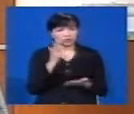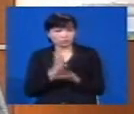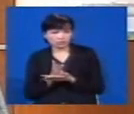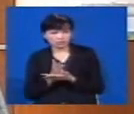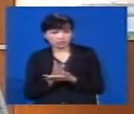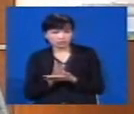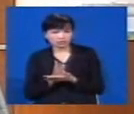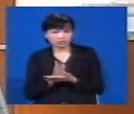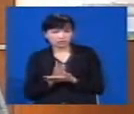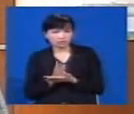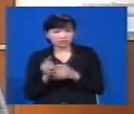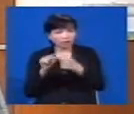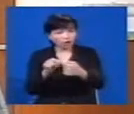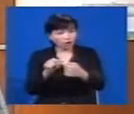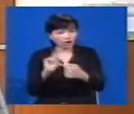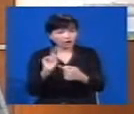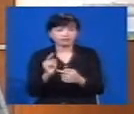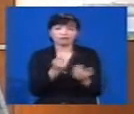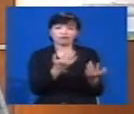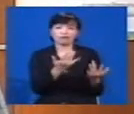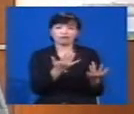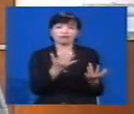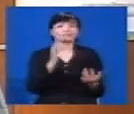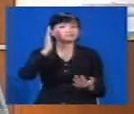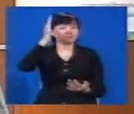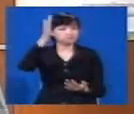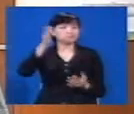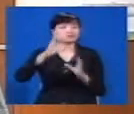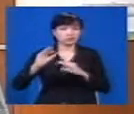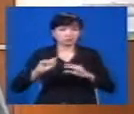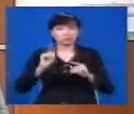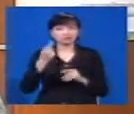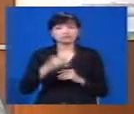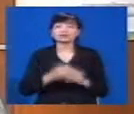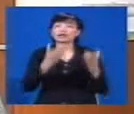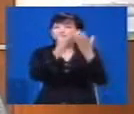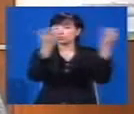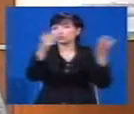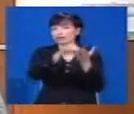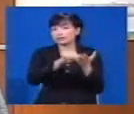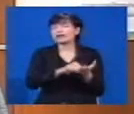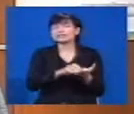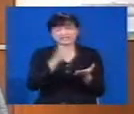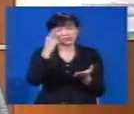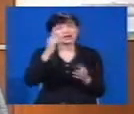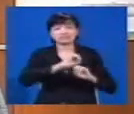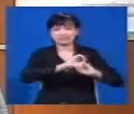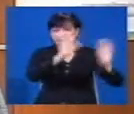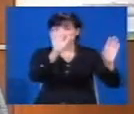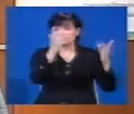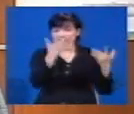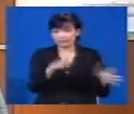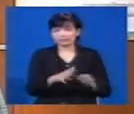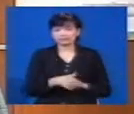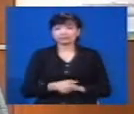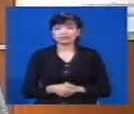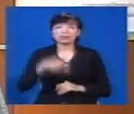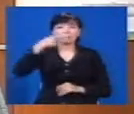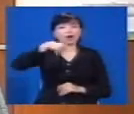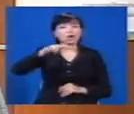เชื่อว่าถึงวันนั้นในบรรยากาศคงจะคลี่คลายแล้วการแก้รัฐธรรมนูญก็อาจจะชัดเจนแล้วหรือเรื่องของการที่พร